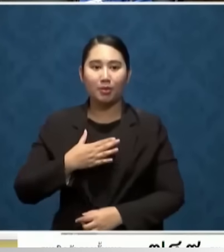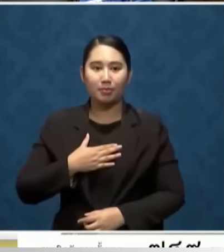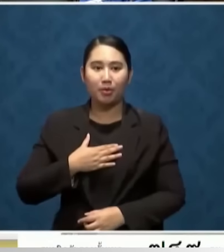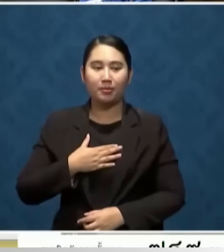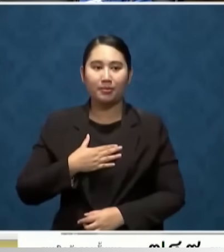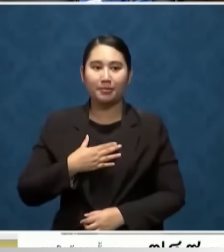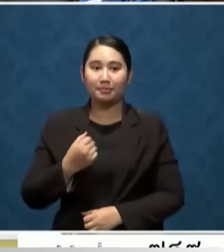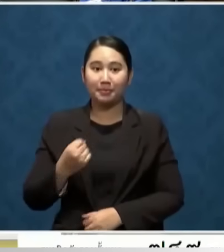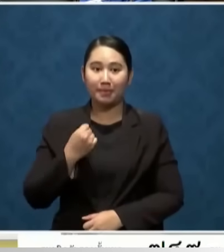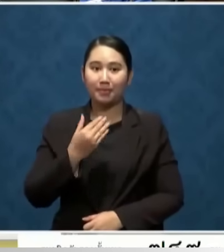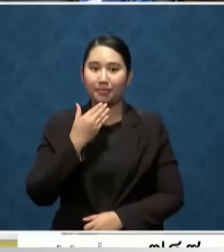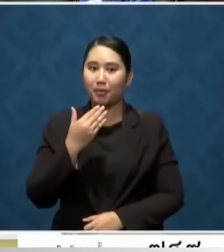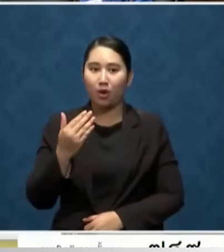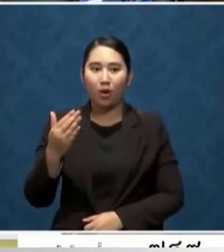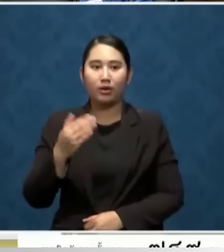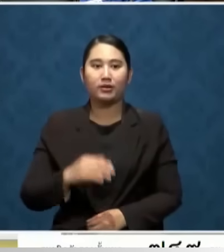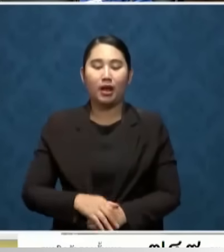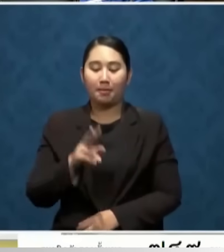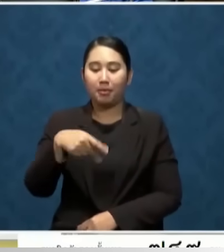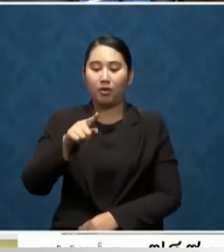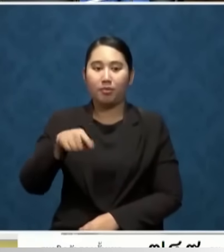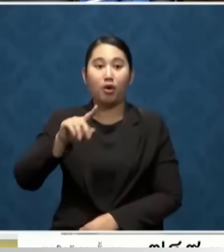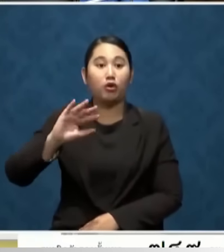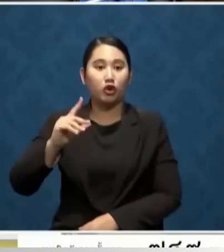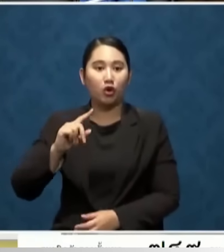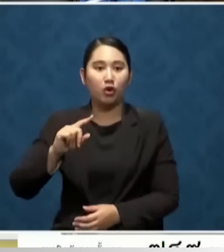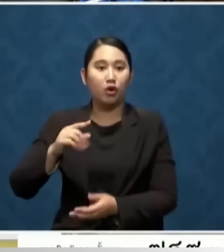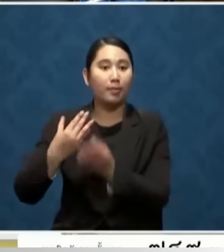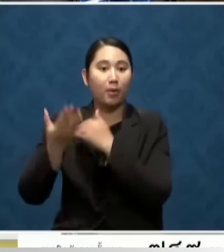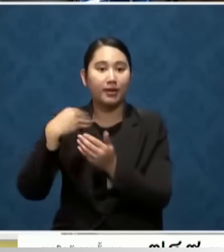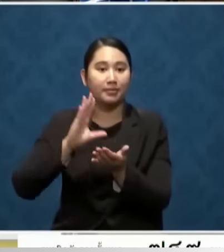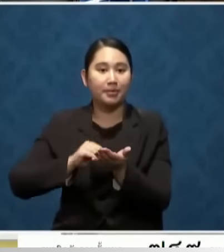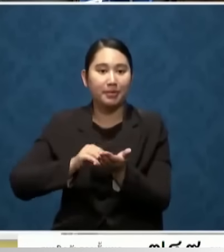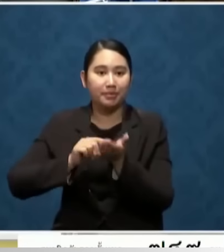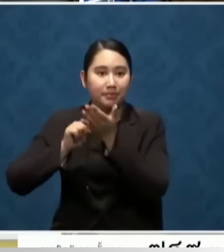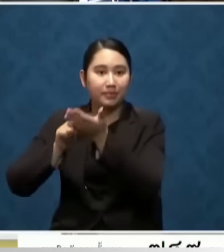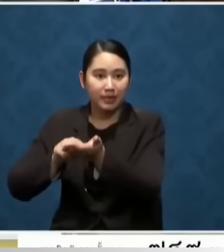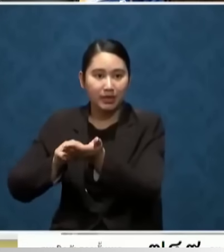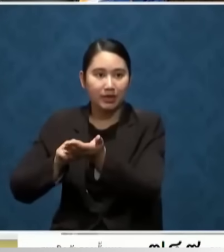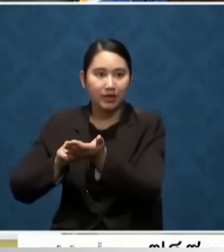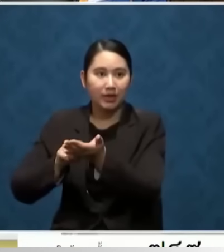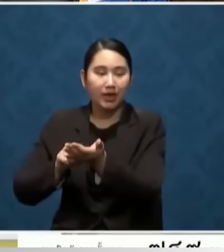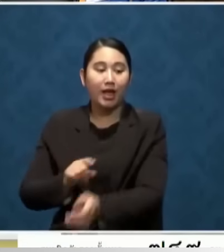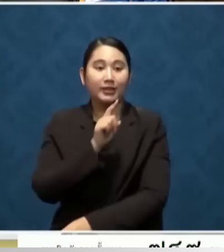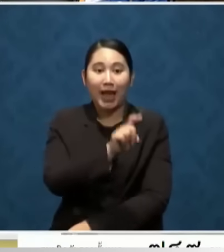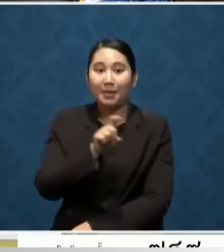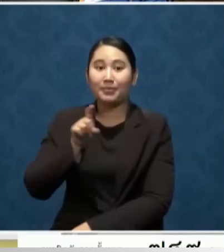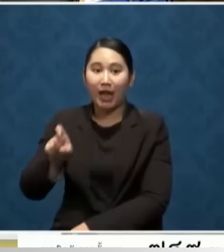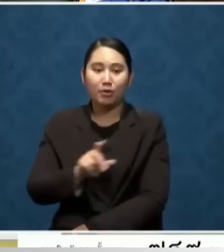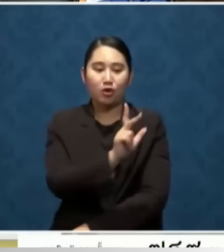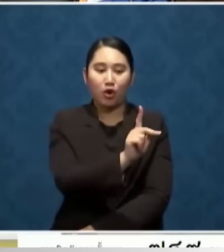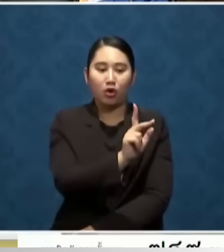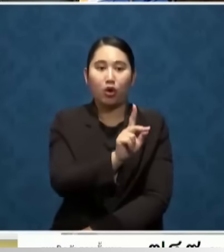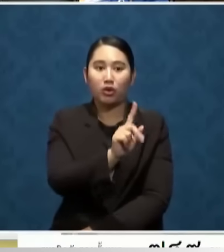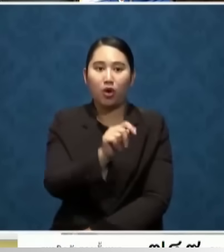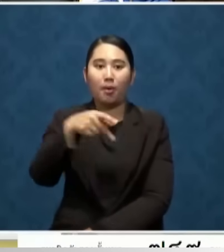มาตลอดเกี่ยวกับการยื่นปปช.รัดกุมมาตลอดเกี่ยวกับคุณสมบัติสอบถามทั้งกกต.สอบถามทั้งปปช.ทุ